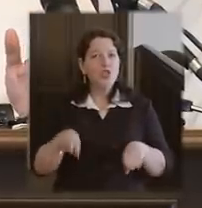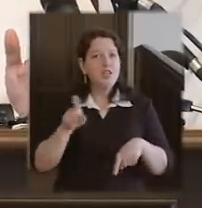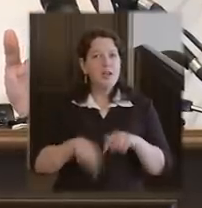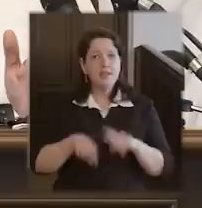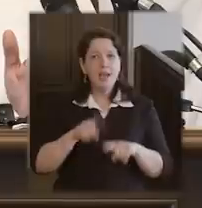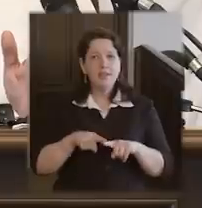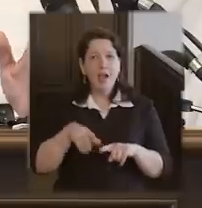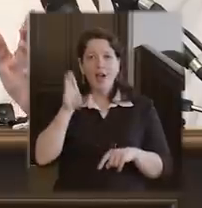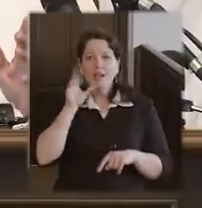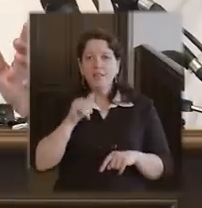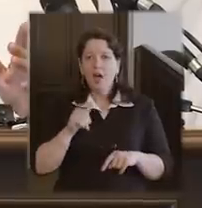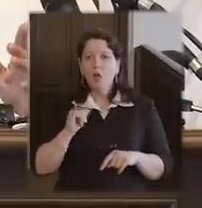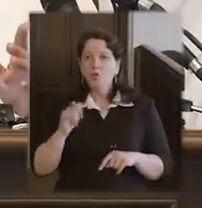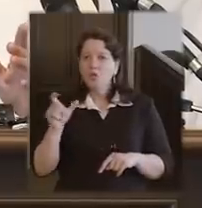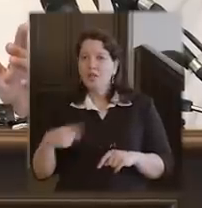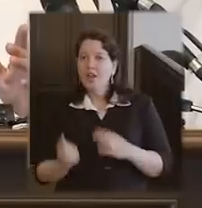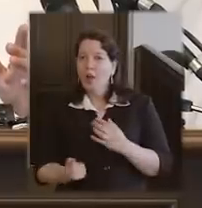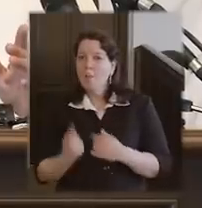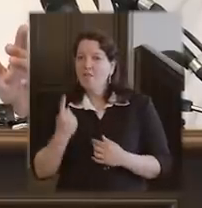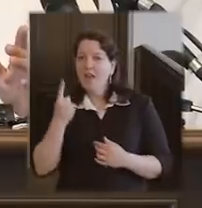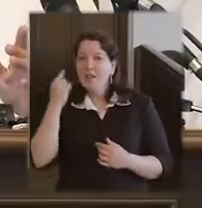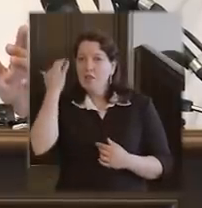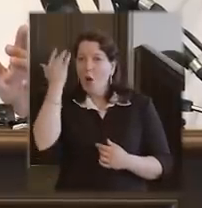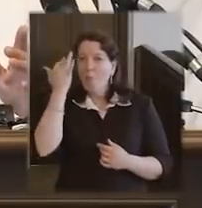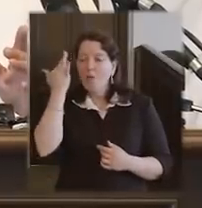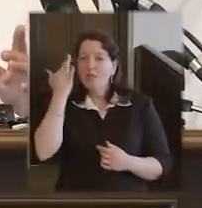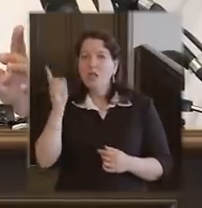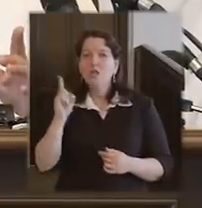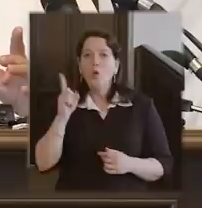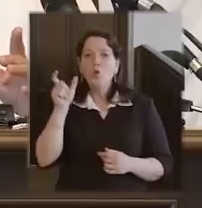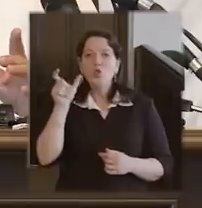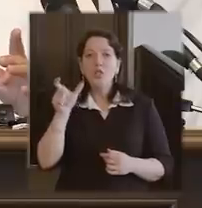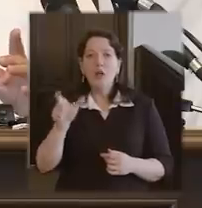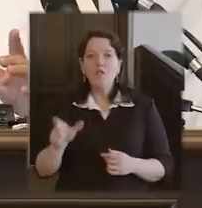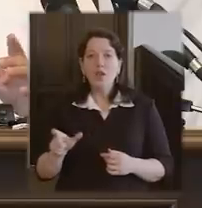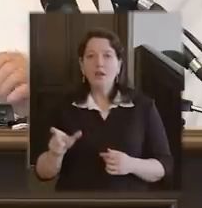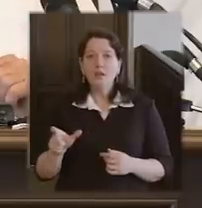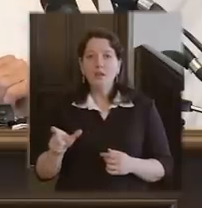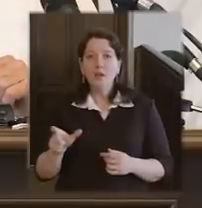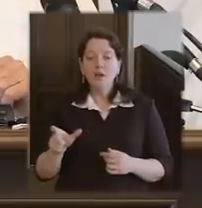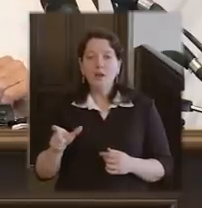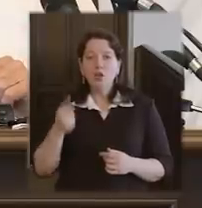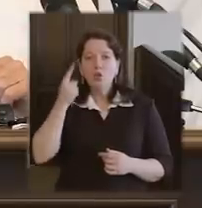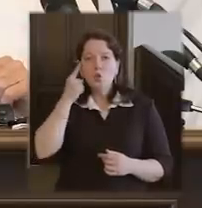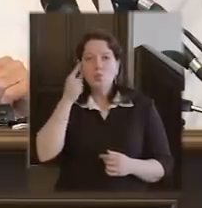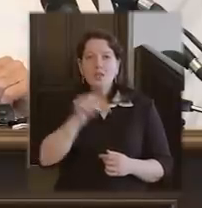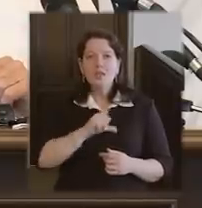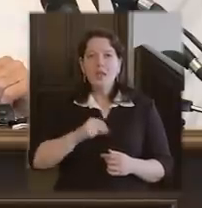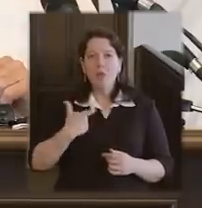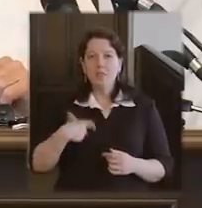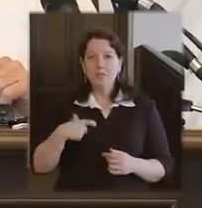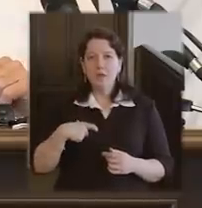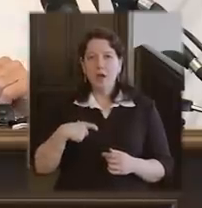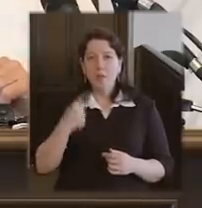Редко-редко вдруг встретишь мысль, когда вдруг человек, а не во мне ли